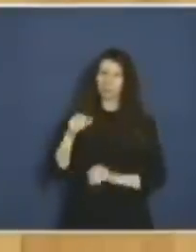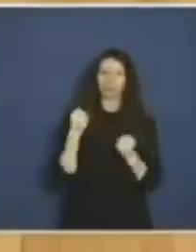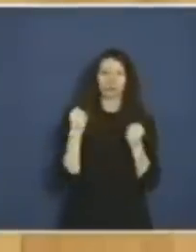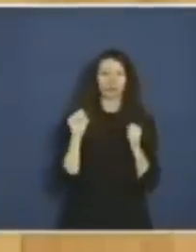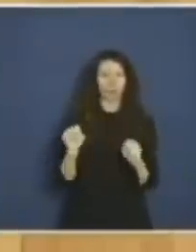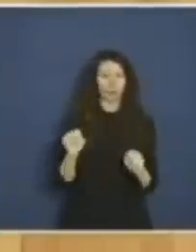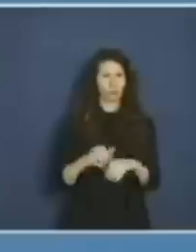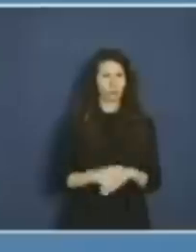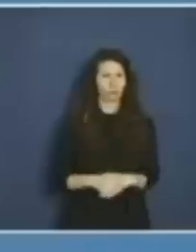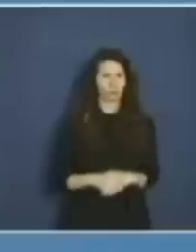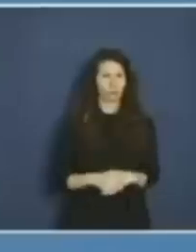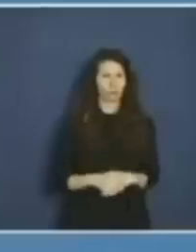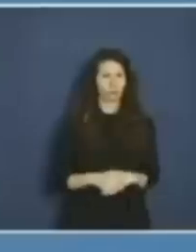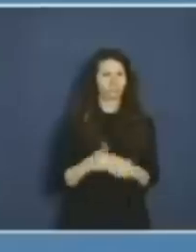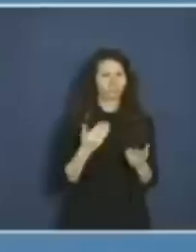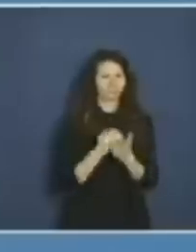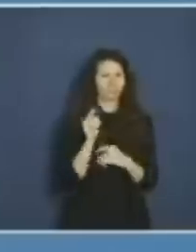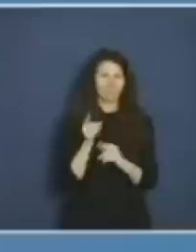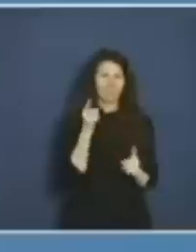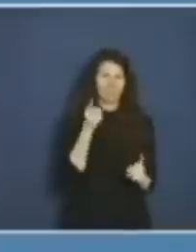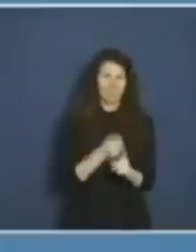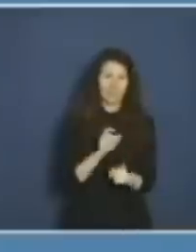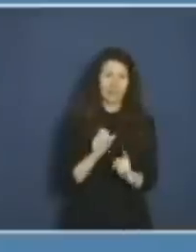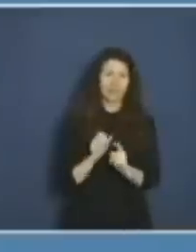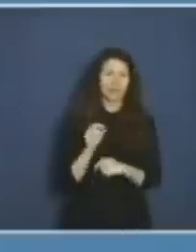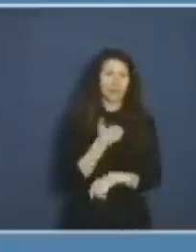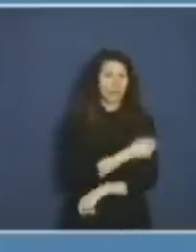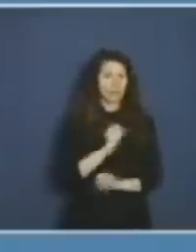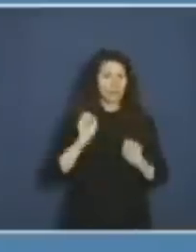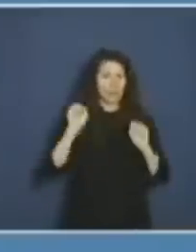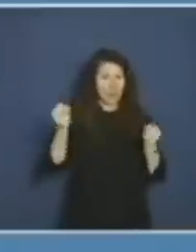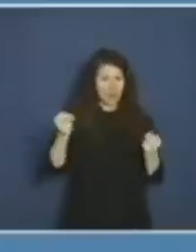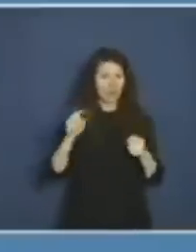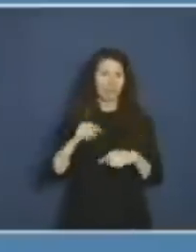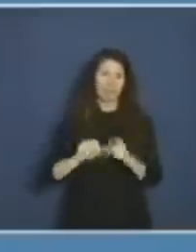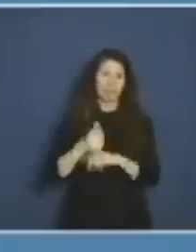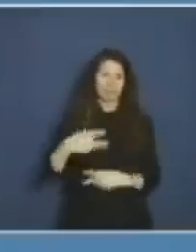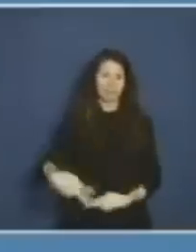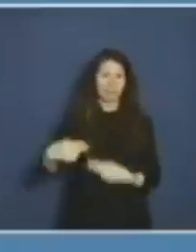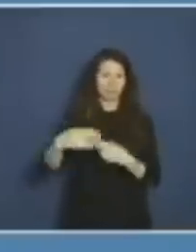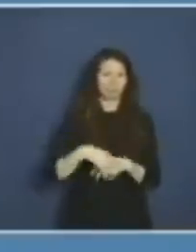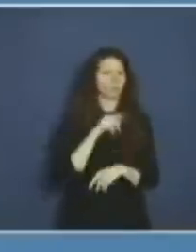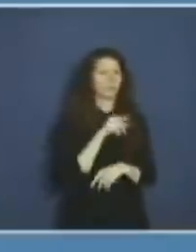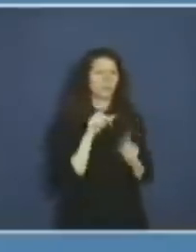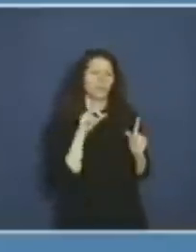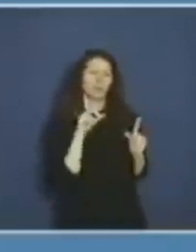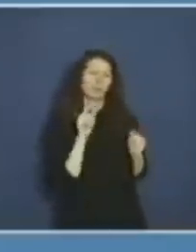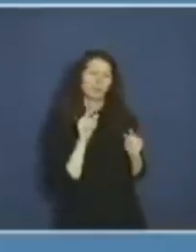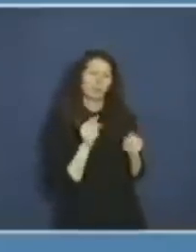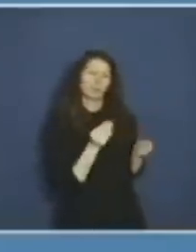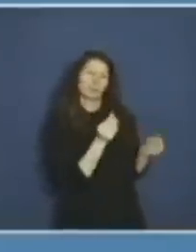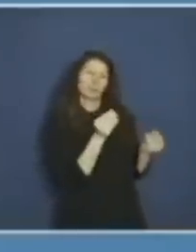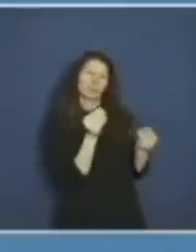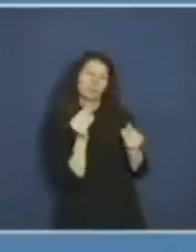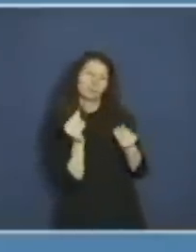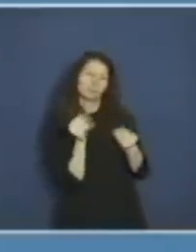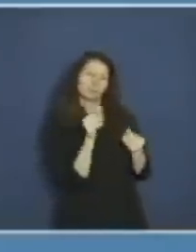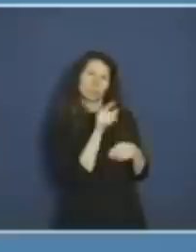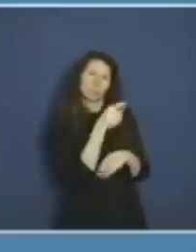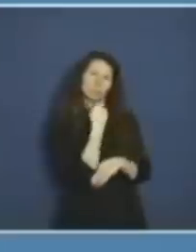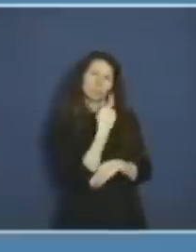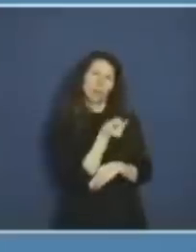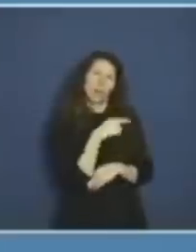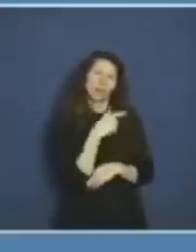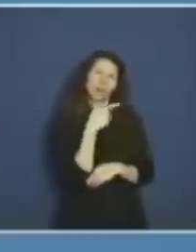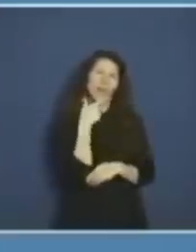das war dann halt eben auch das Ziel der ersten Phase unserer Impfkampagne. Also höre ich auch darin so irgendwie so mitspielen, dass die